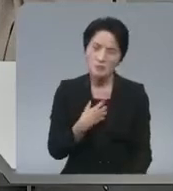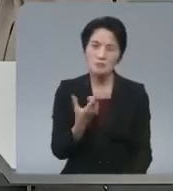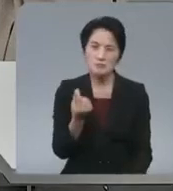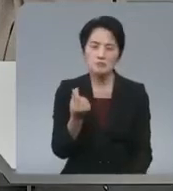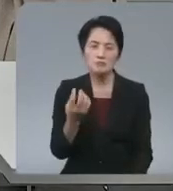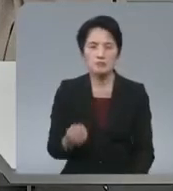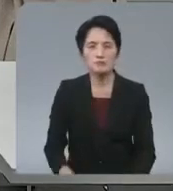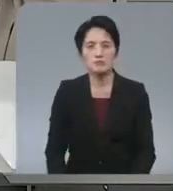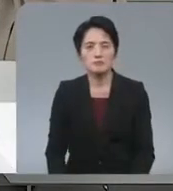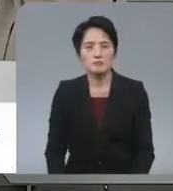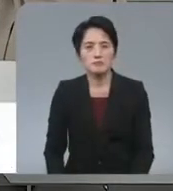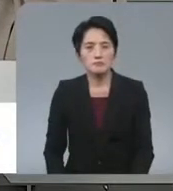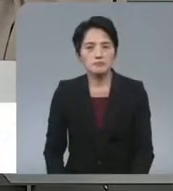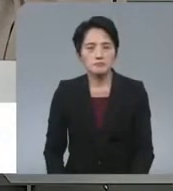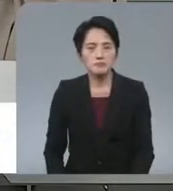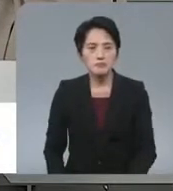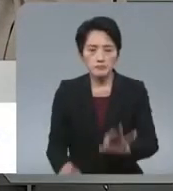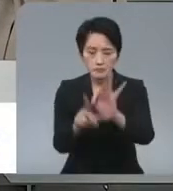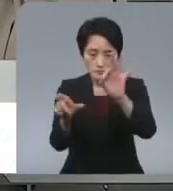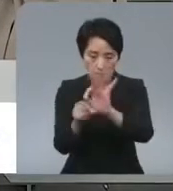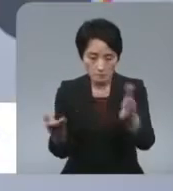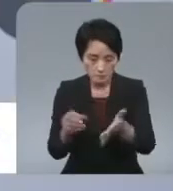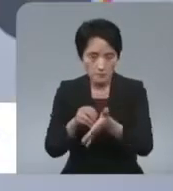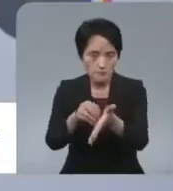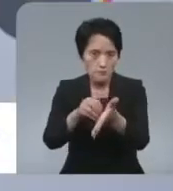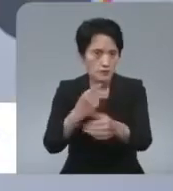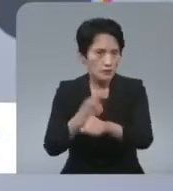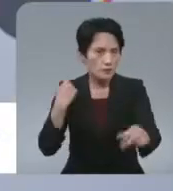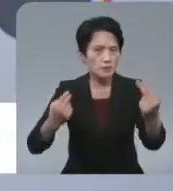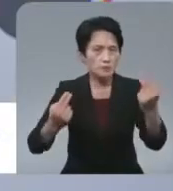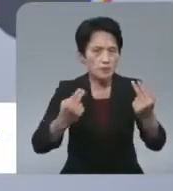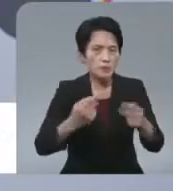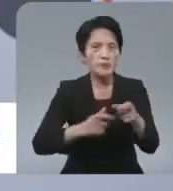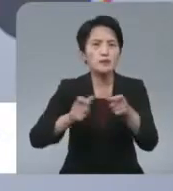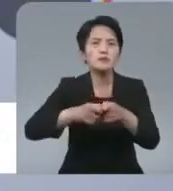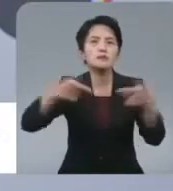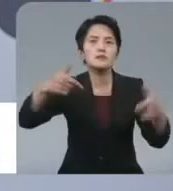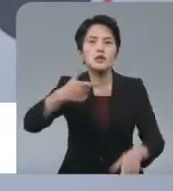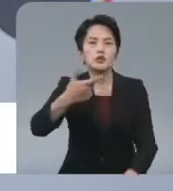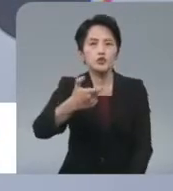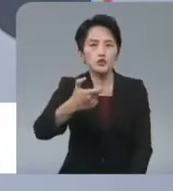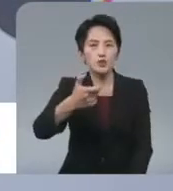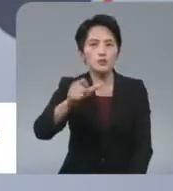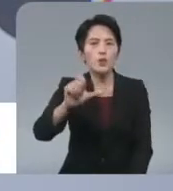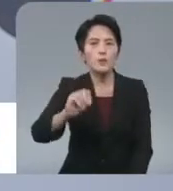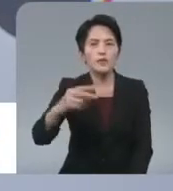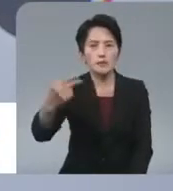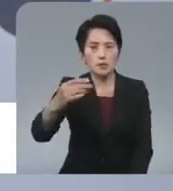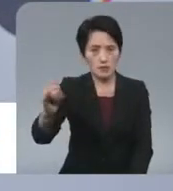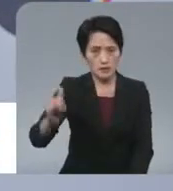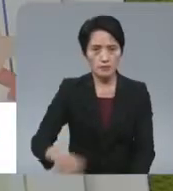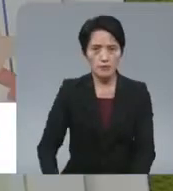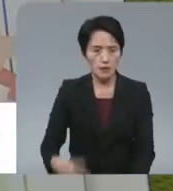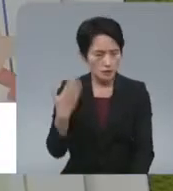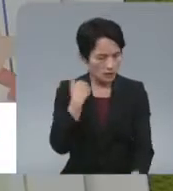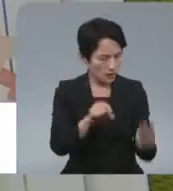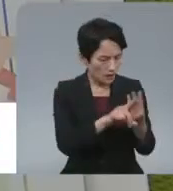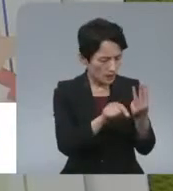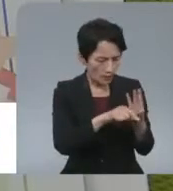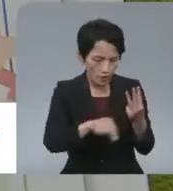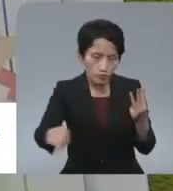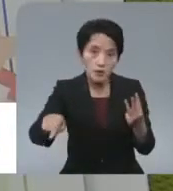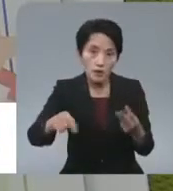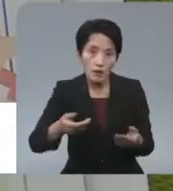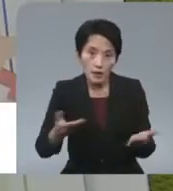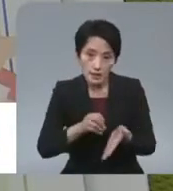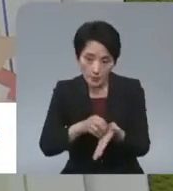die zahl der erwerbstätigen in südkorea ist im oktober den achten monat in folge gestiegen unter anderem bei den menschen